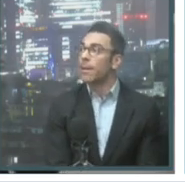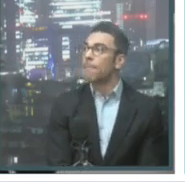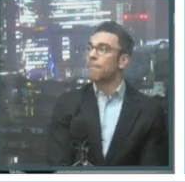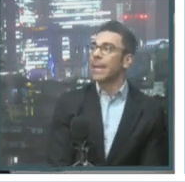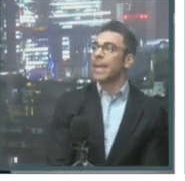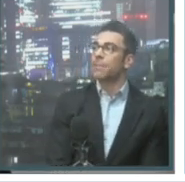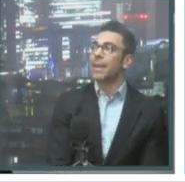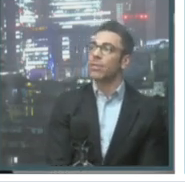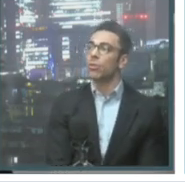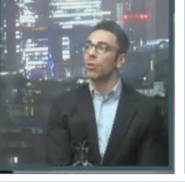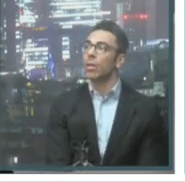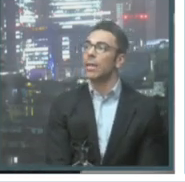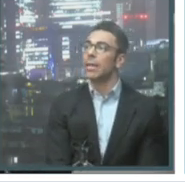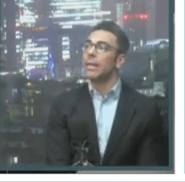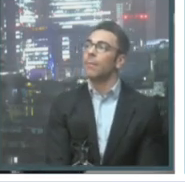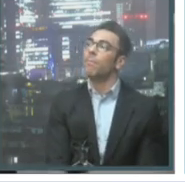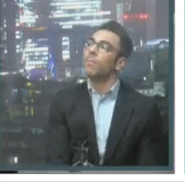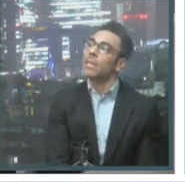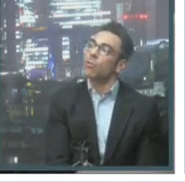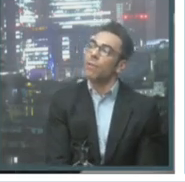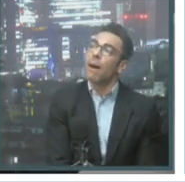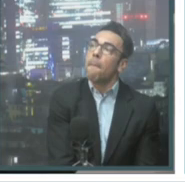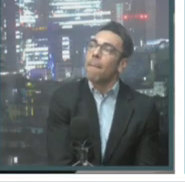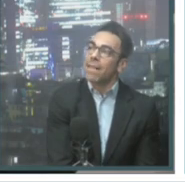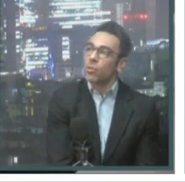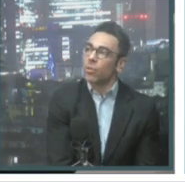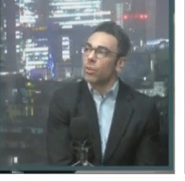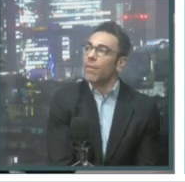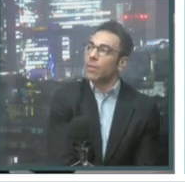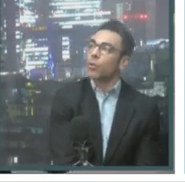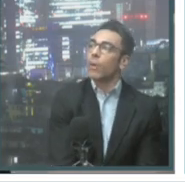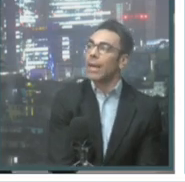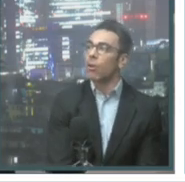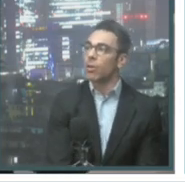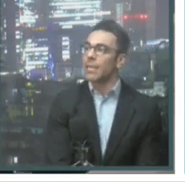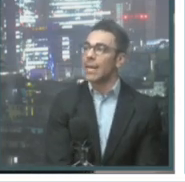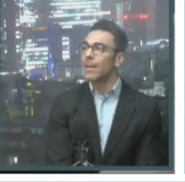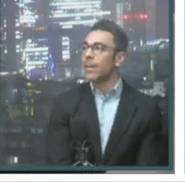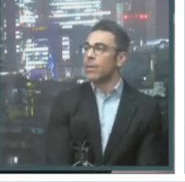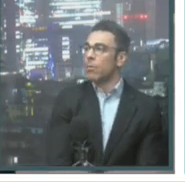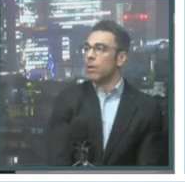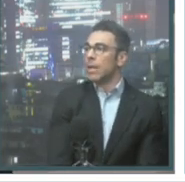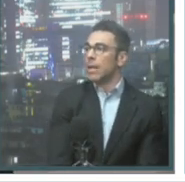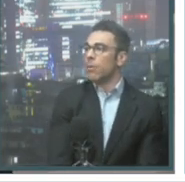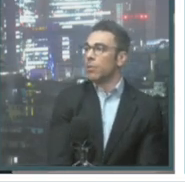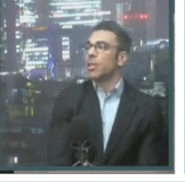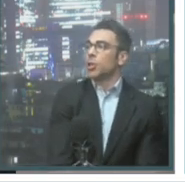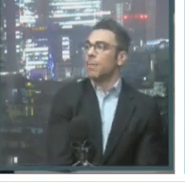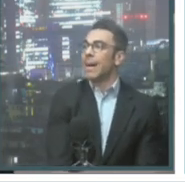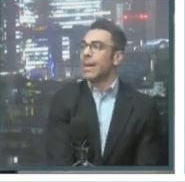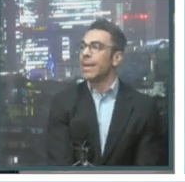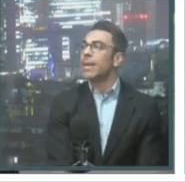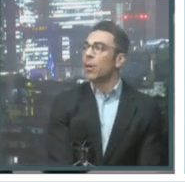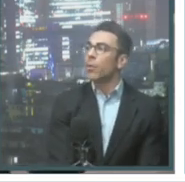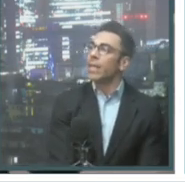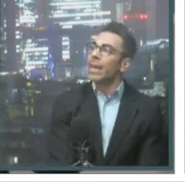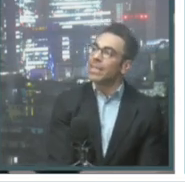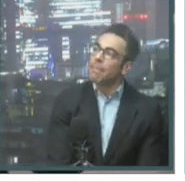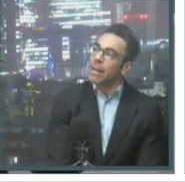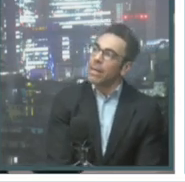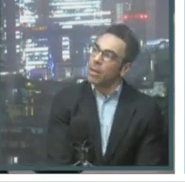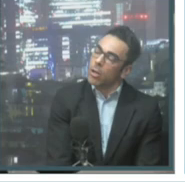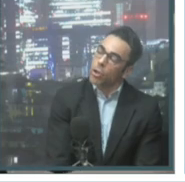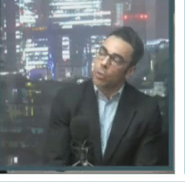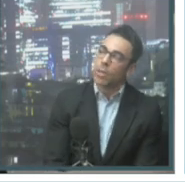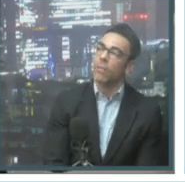perché spesso se non si fa un passo verso quella cosa non non si esce mai quindi è